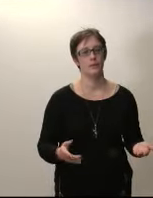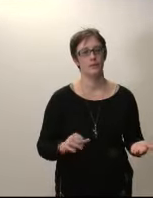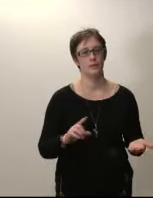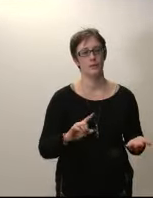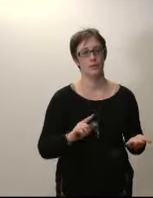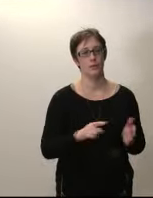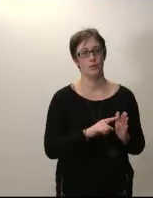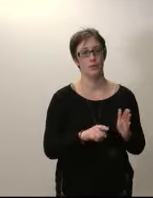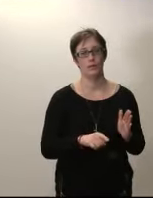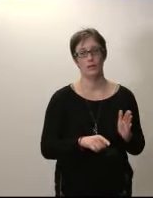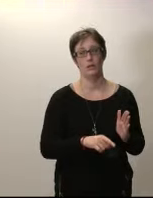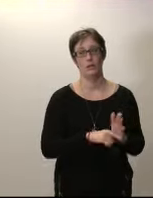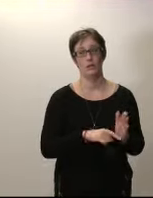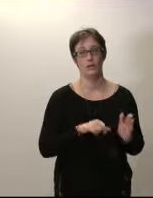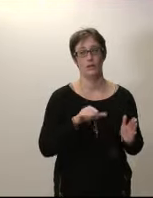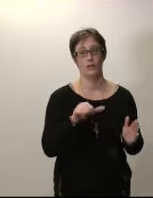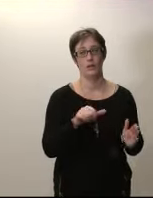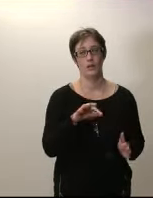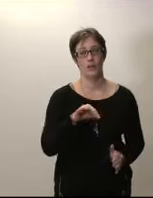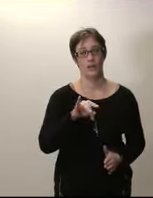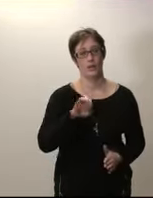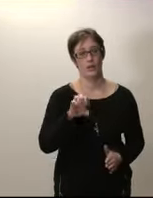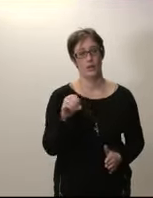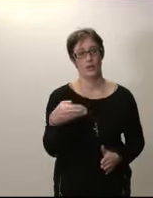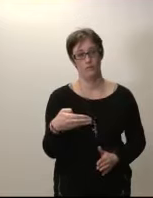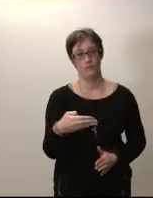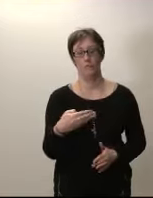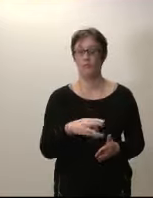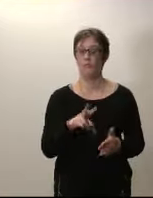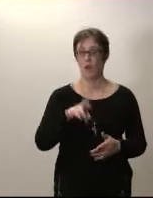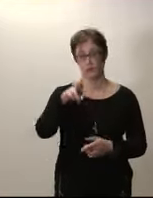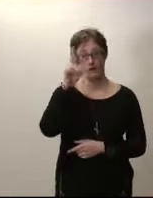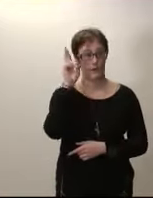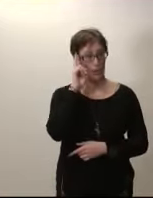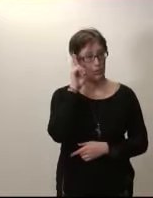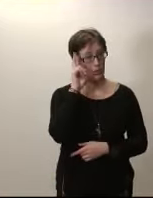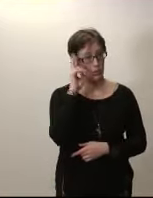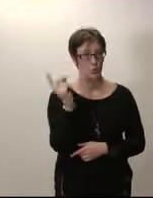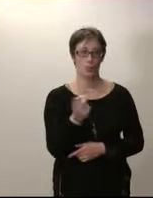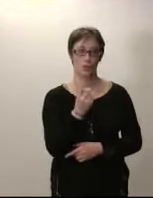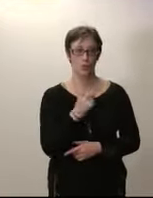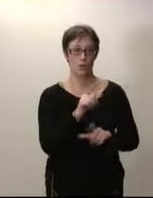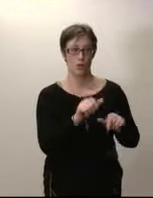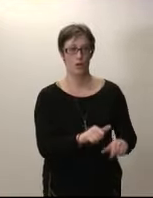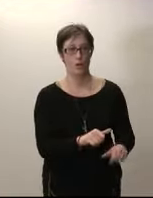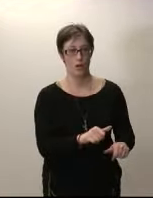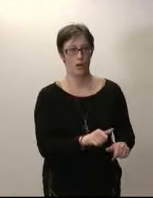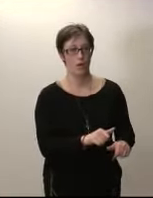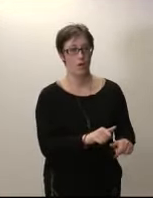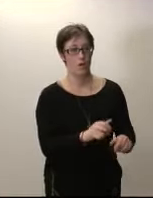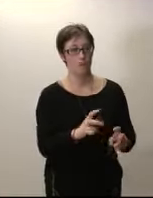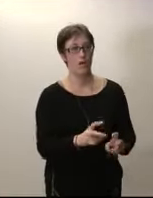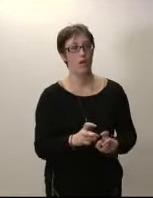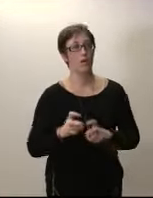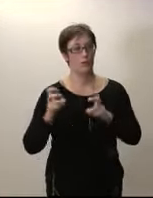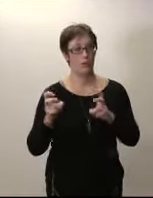raison, nous avions et nous avons toujours un excédent entre la TEOM et le coût de l'enlèvement